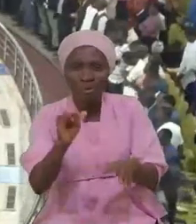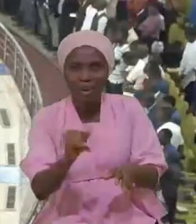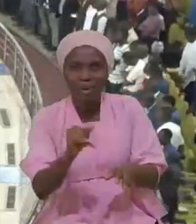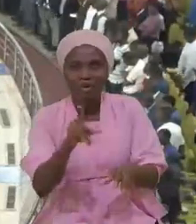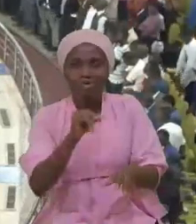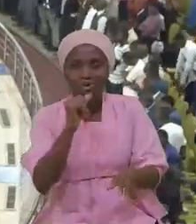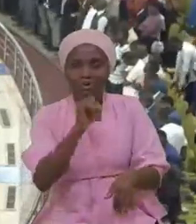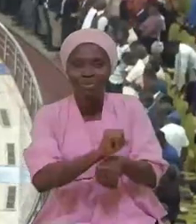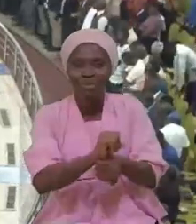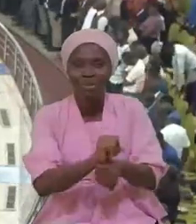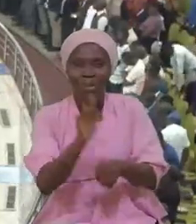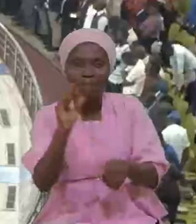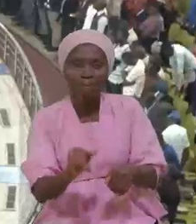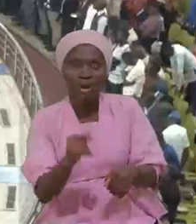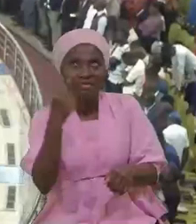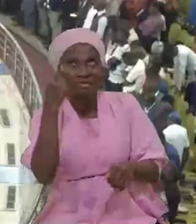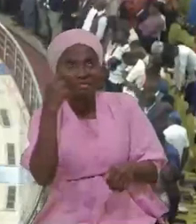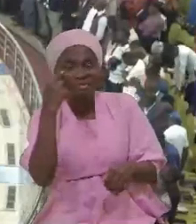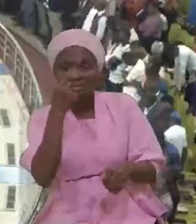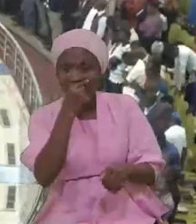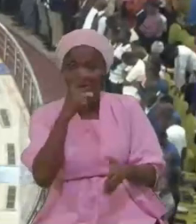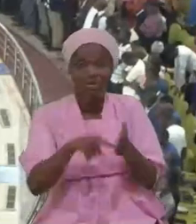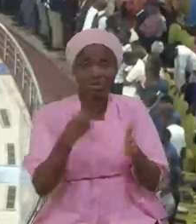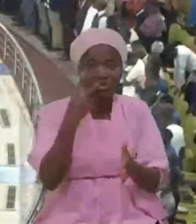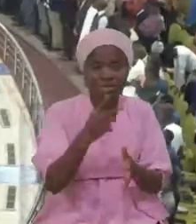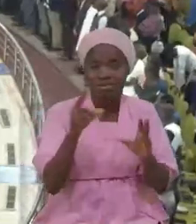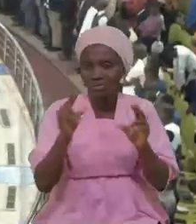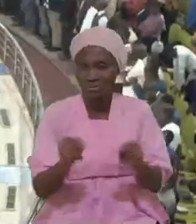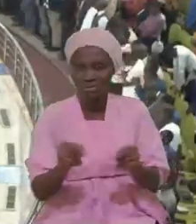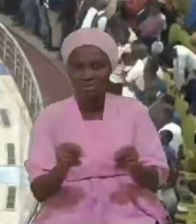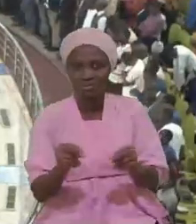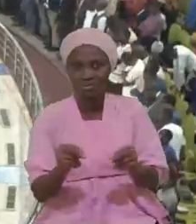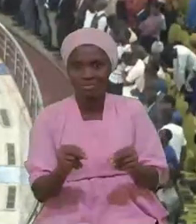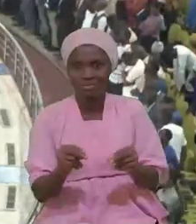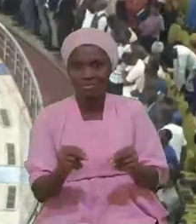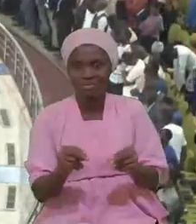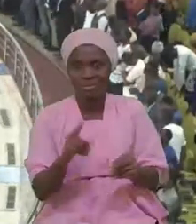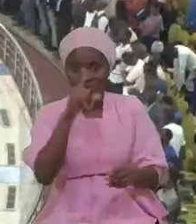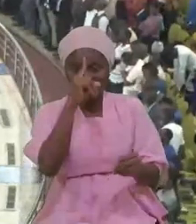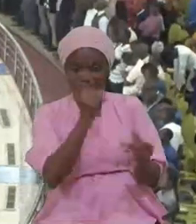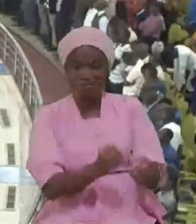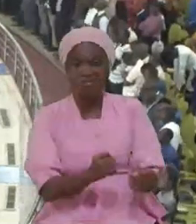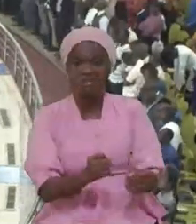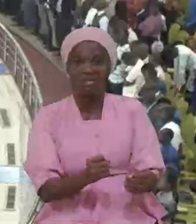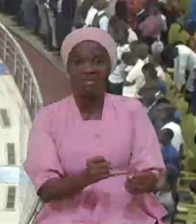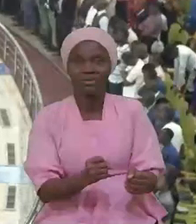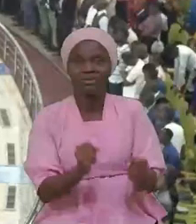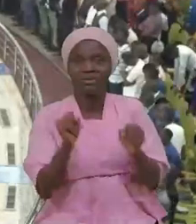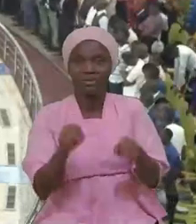Quels que soient les innombrables défis que tu vois, la foi peut chanter.